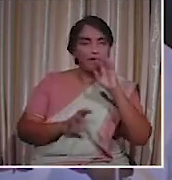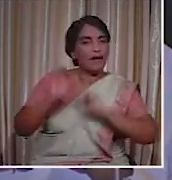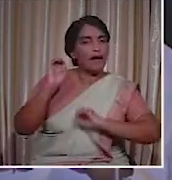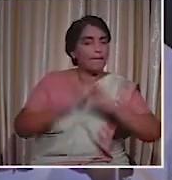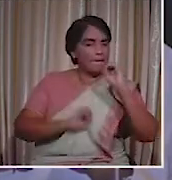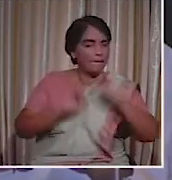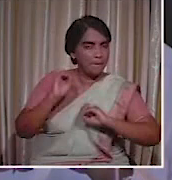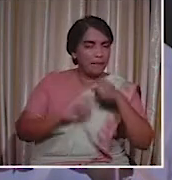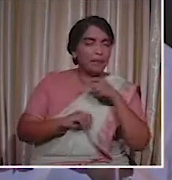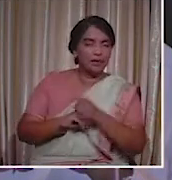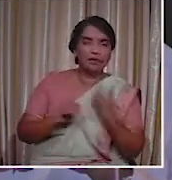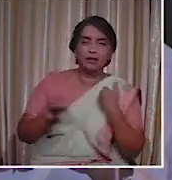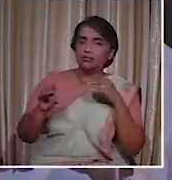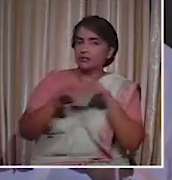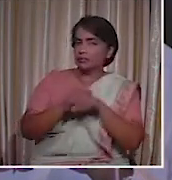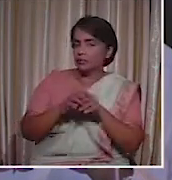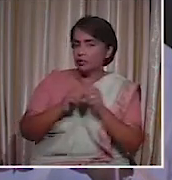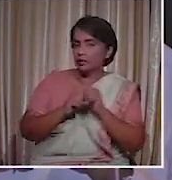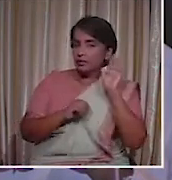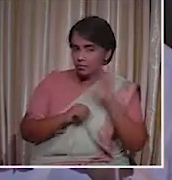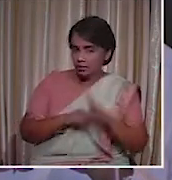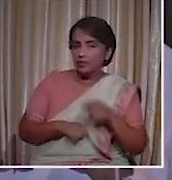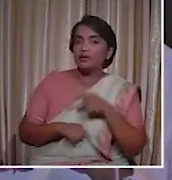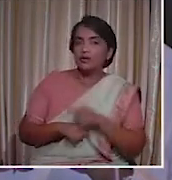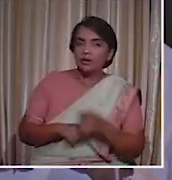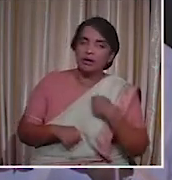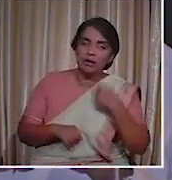125ක අන්තර්ගතය ඇතුළත් කිරීමටද අපි යෝජනා කර තිබෙනවා.